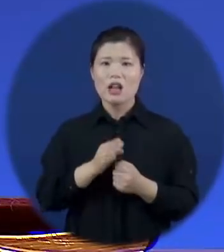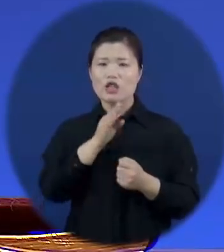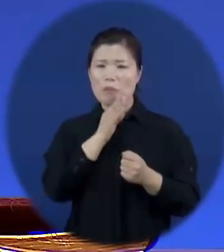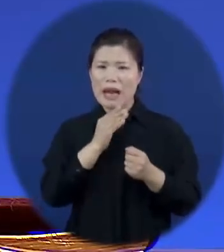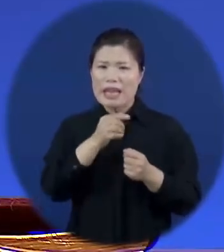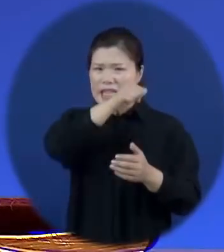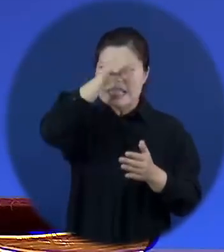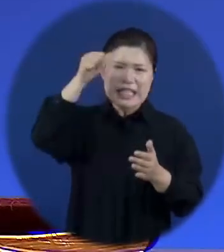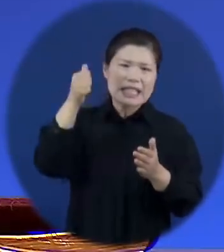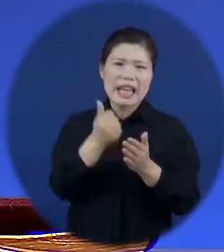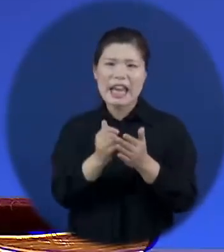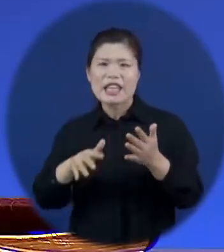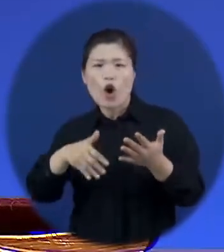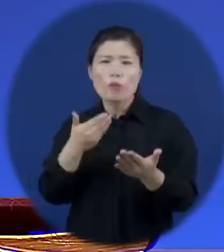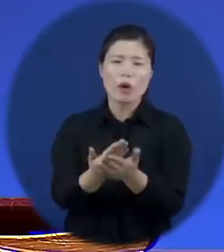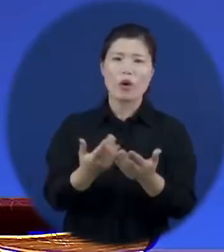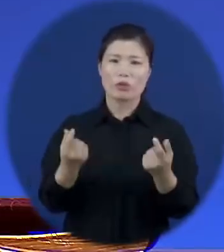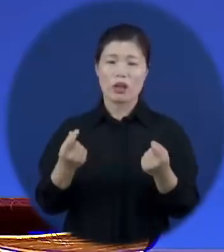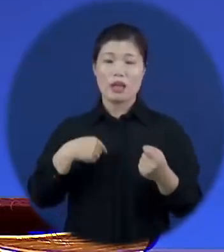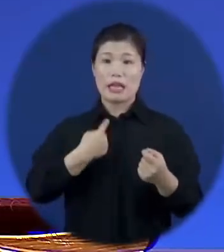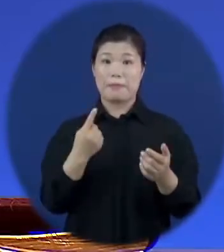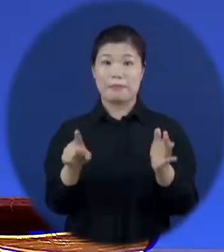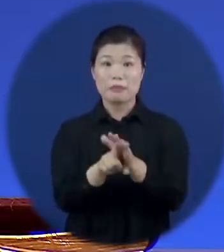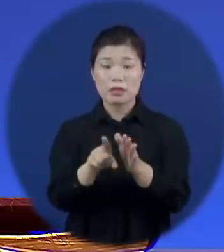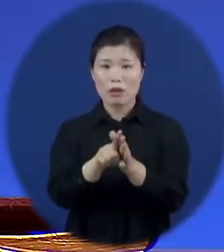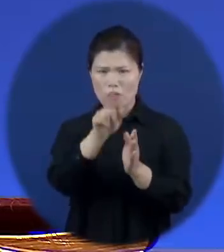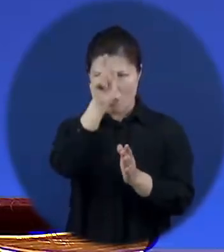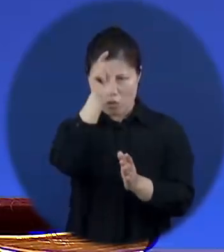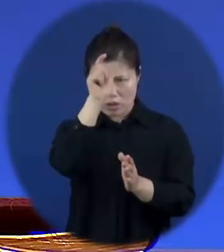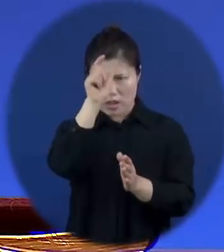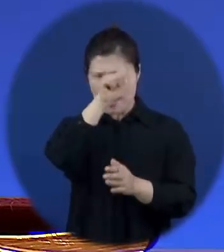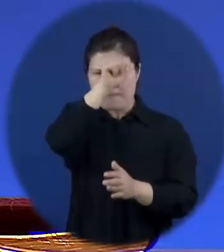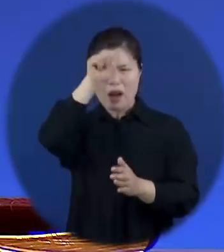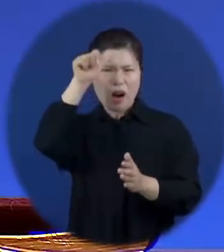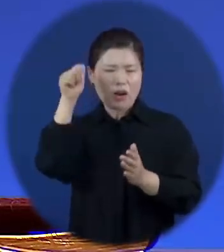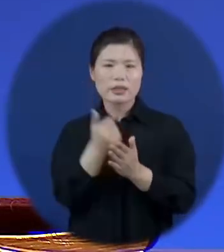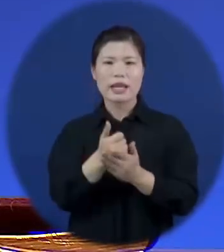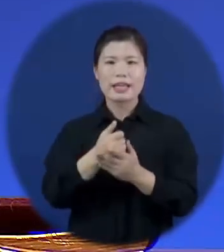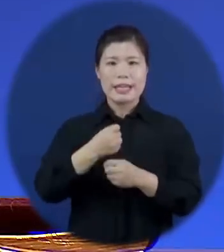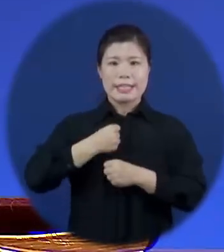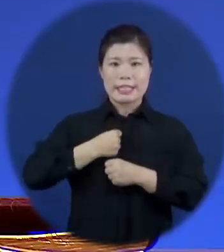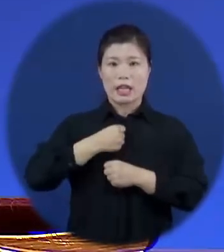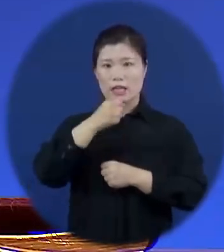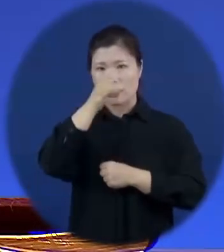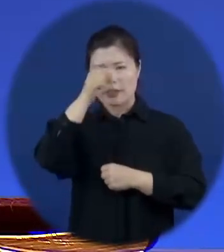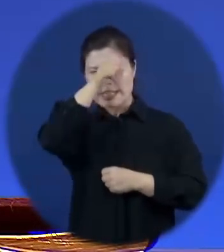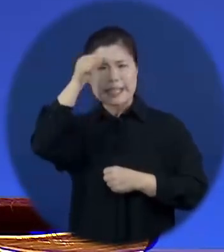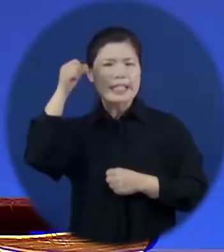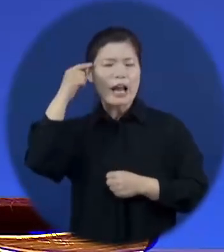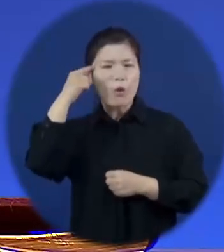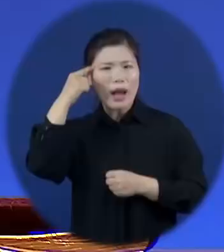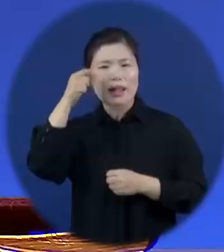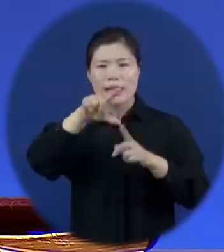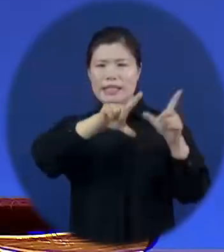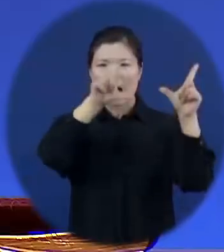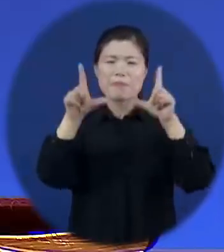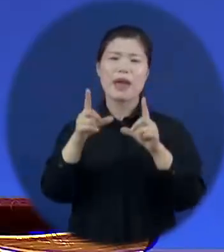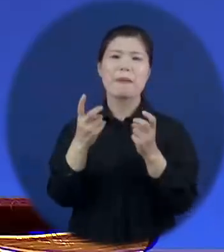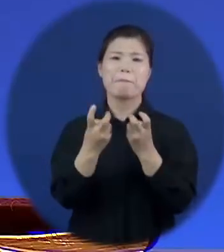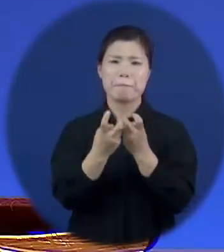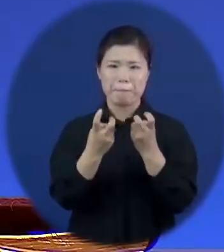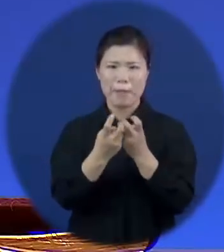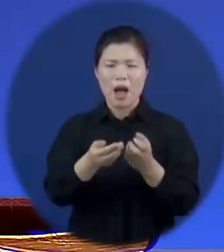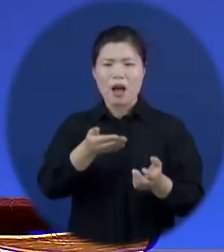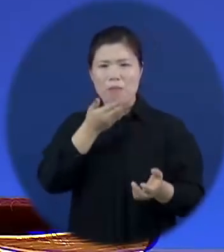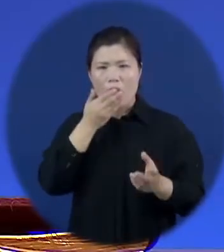인생의 혁명을 의미합니다. 자기가 믿고 있던 고집, 평생 지켜왔던 인생관, 그의 삶의 방법, 먹고